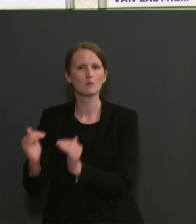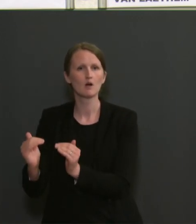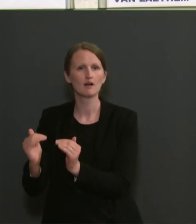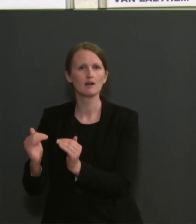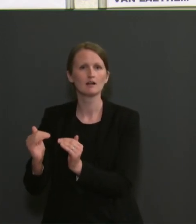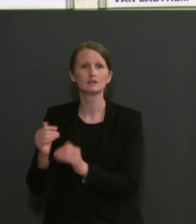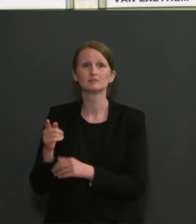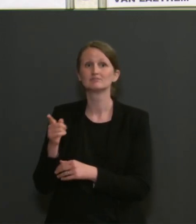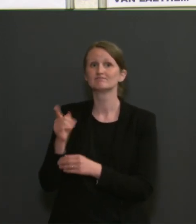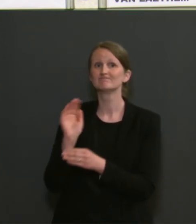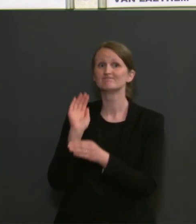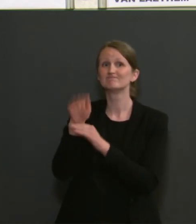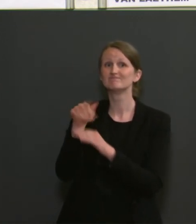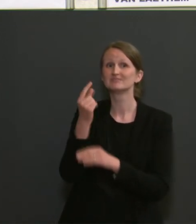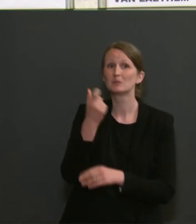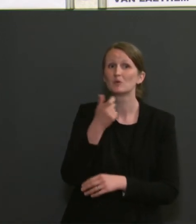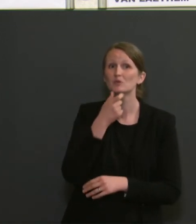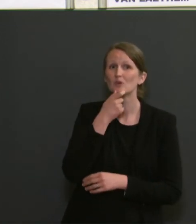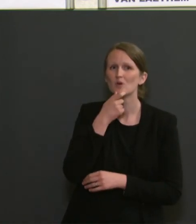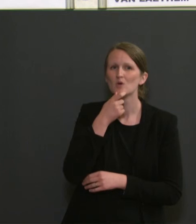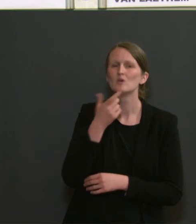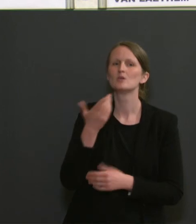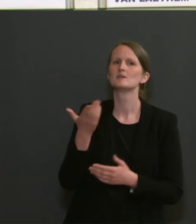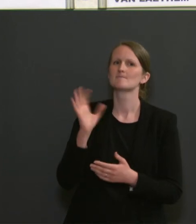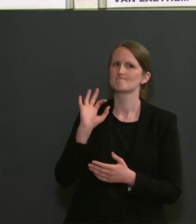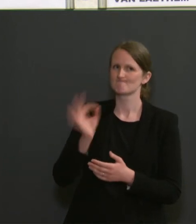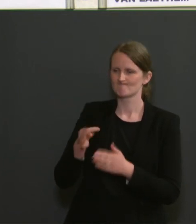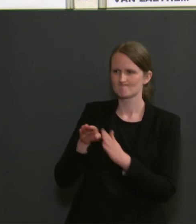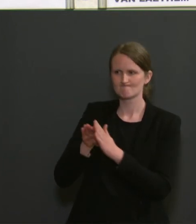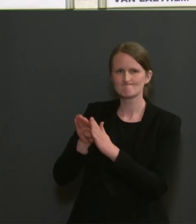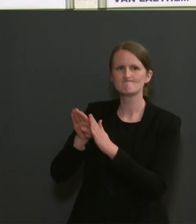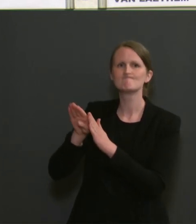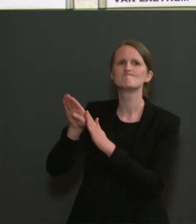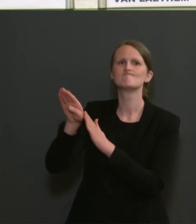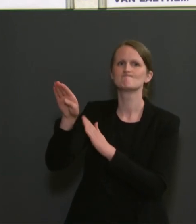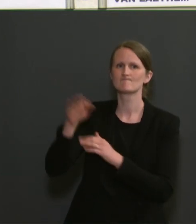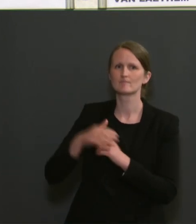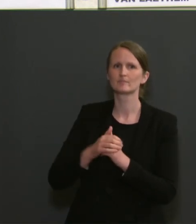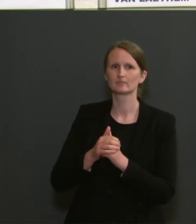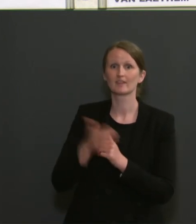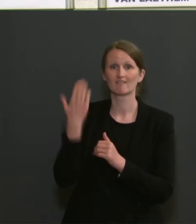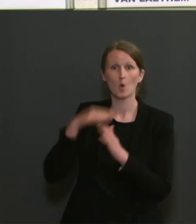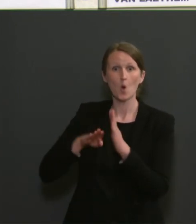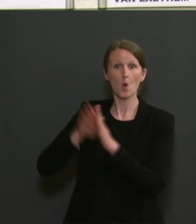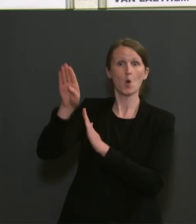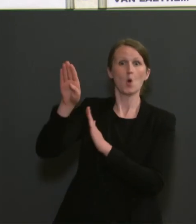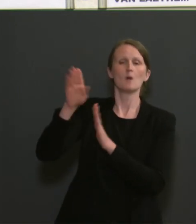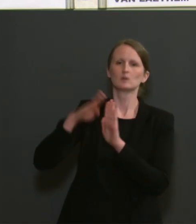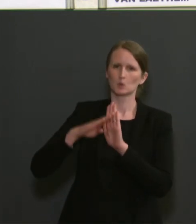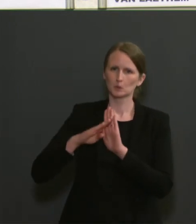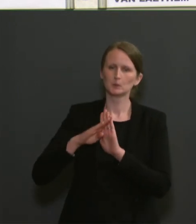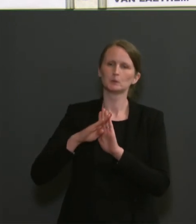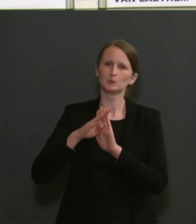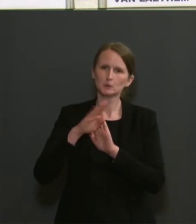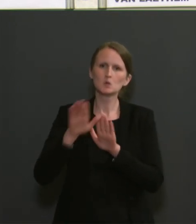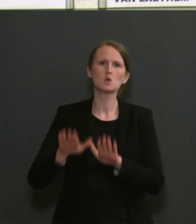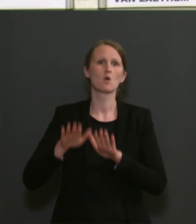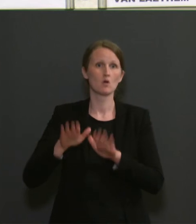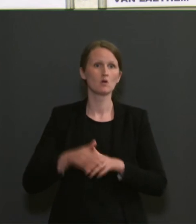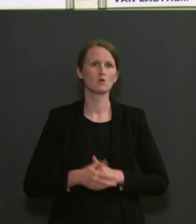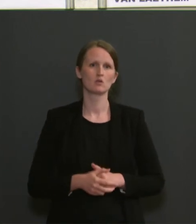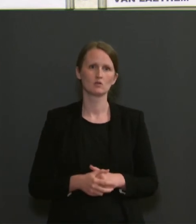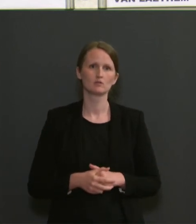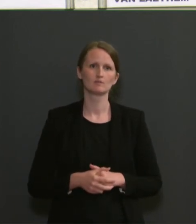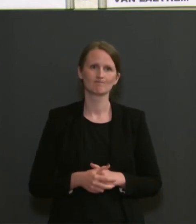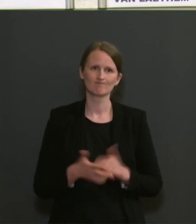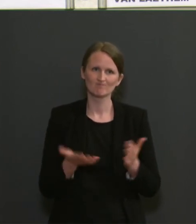encore une augmentation, mais cette augmentation est moins rapide. Par contre, proportionnellement, nous gardons malheureusement les